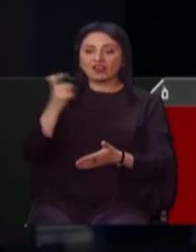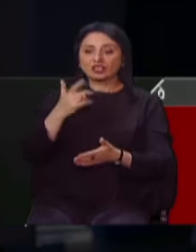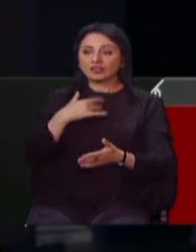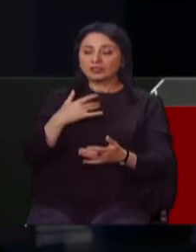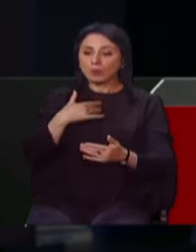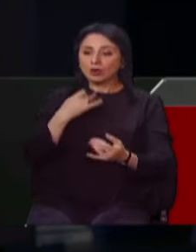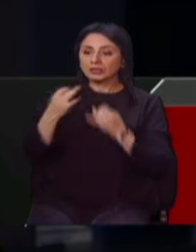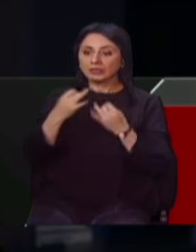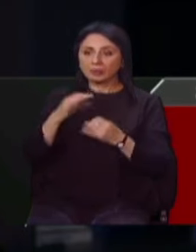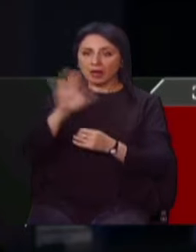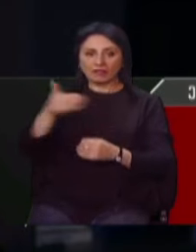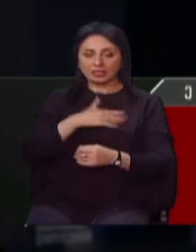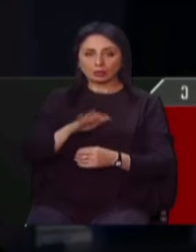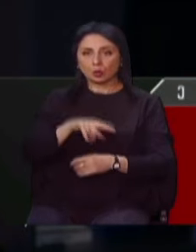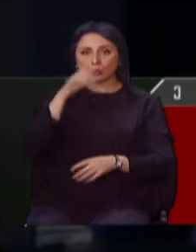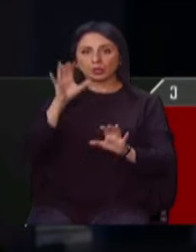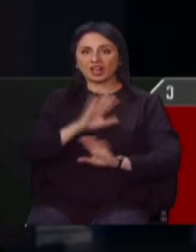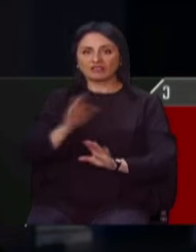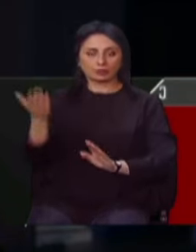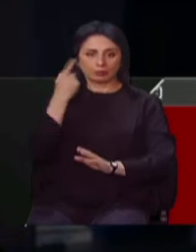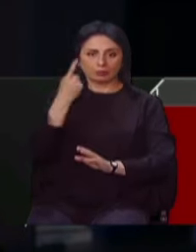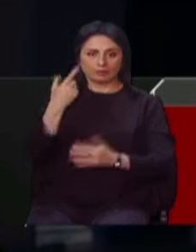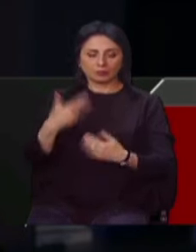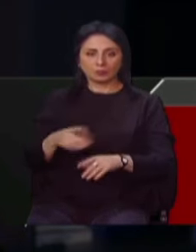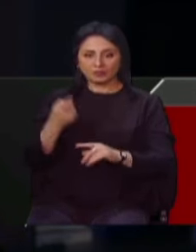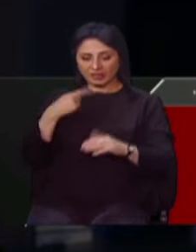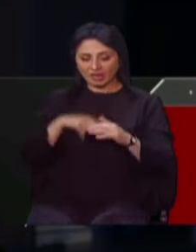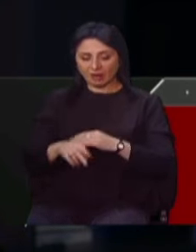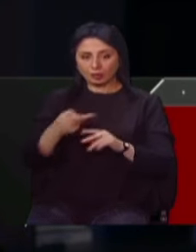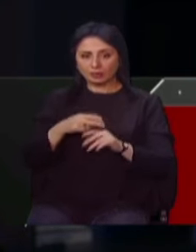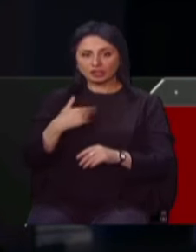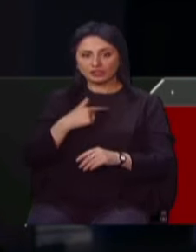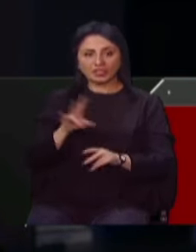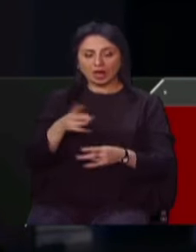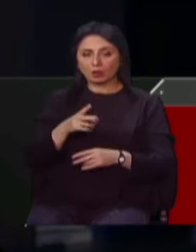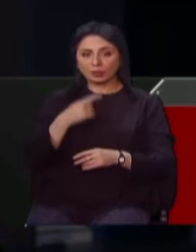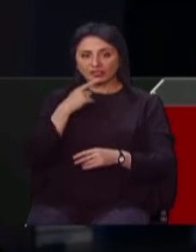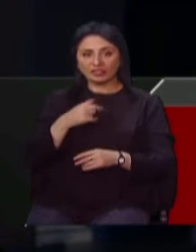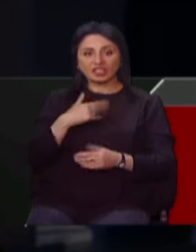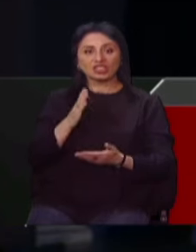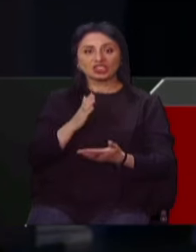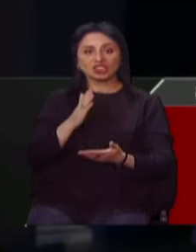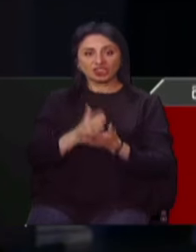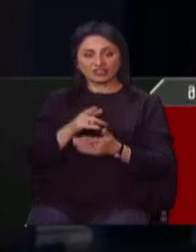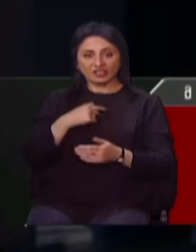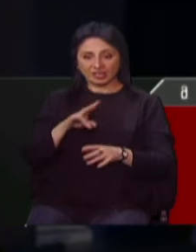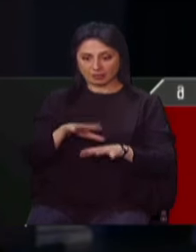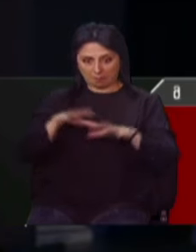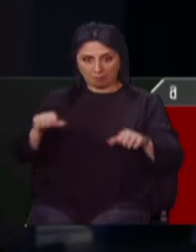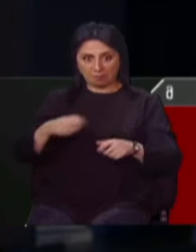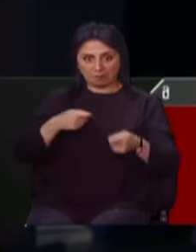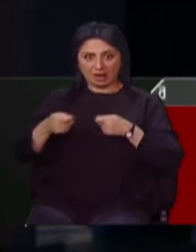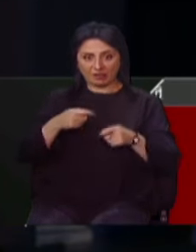სუვერენულ სახელმწიფოსთან საუბარი გამომდინარე აქედან. რა თქმა უნდა, ჩვენ არ უნდა ვთქვათ, რომ ვართ ნეოკოლონიალური